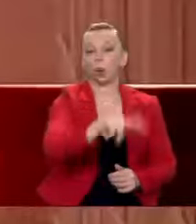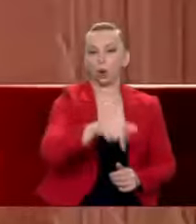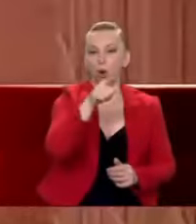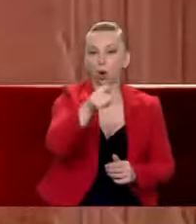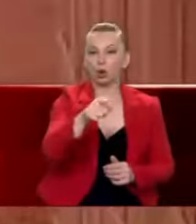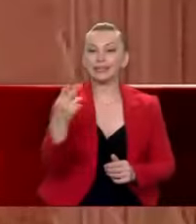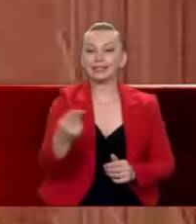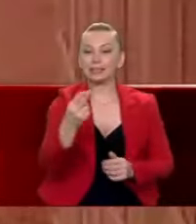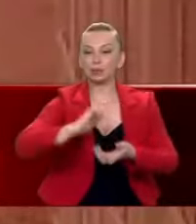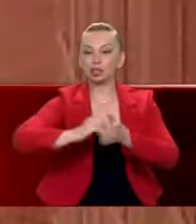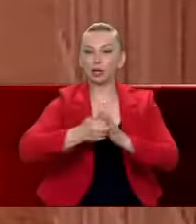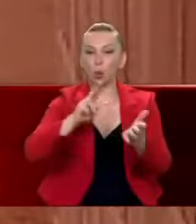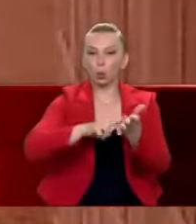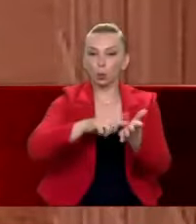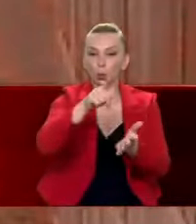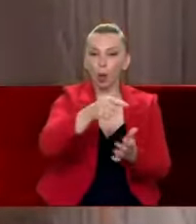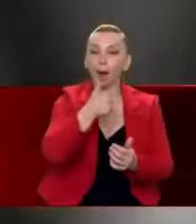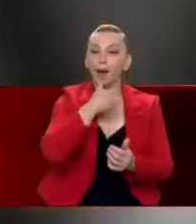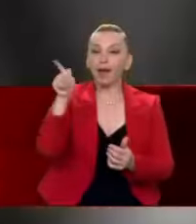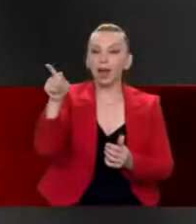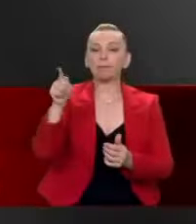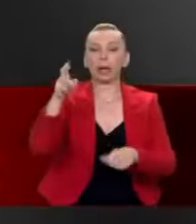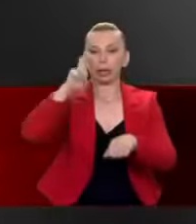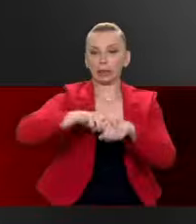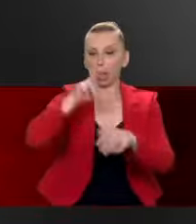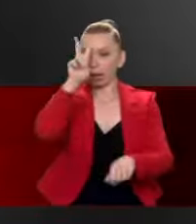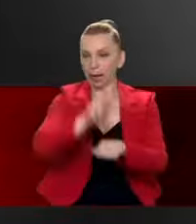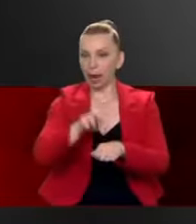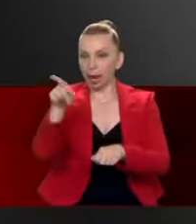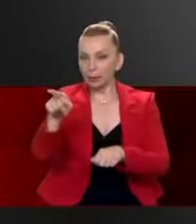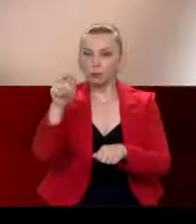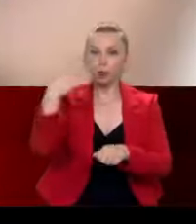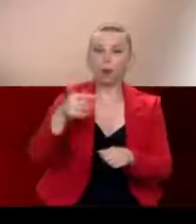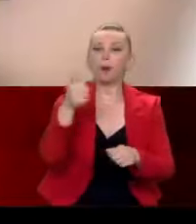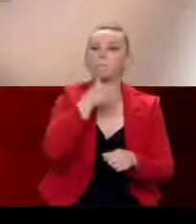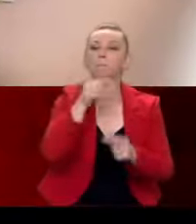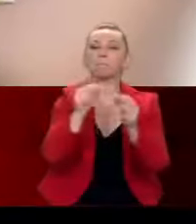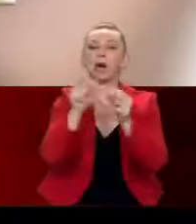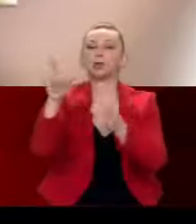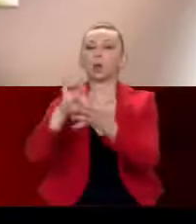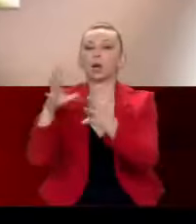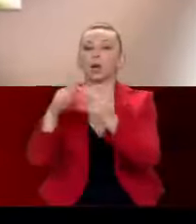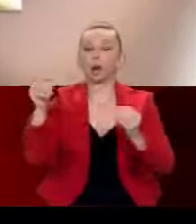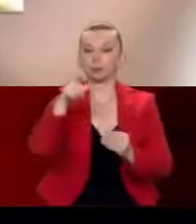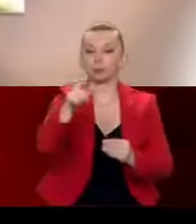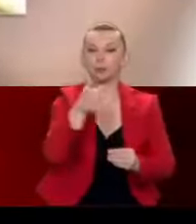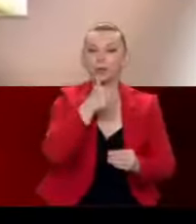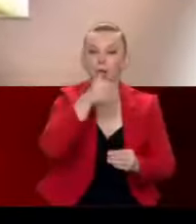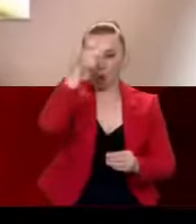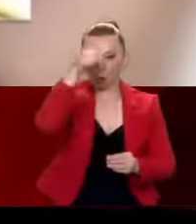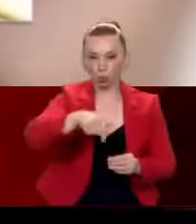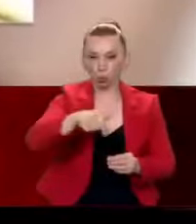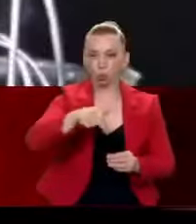Sırp çete lideri Vukat için adamları intikam yemini edince Barış Boyun da ortadan kayboldu. Barış Boyun Türkiye'den yasa dışı